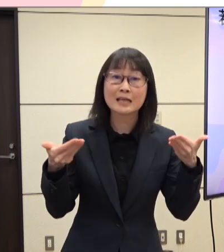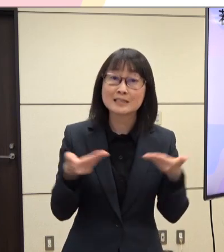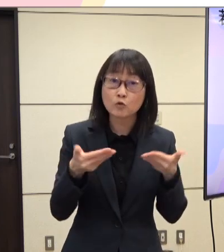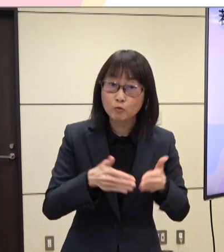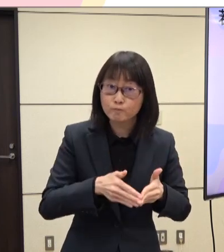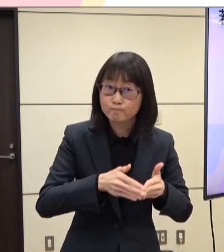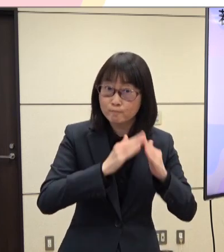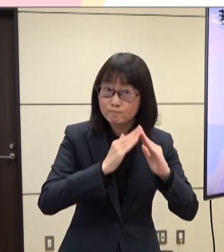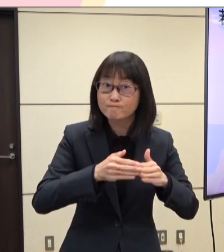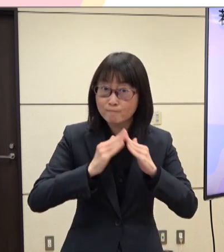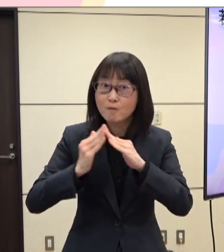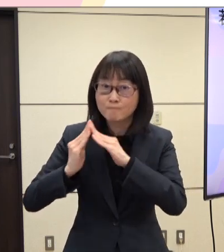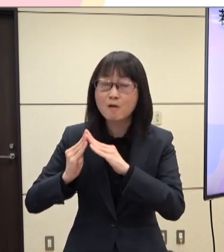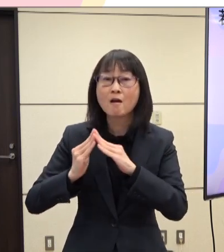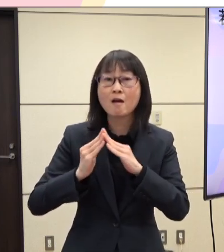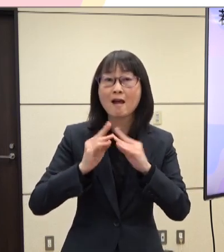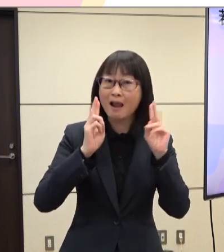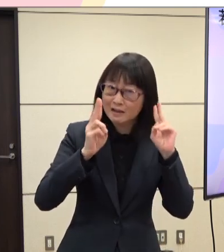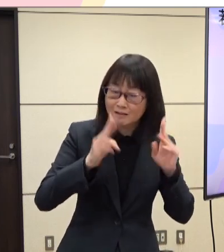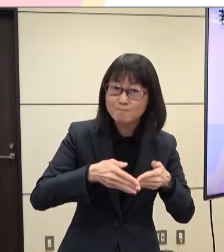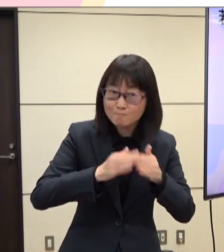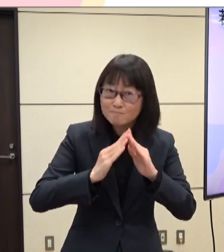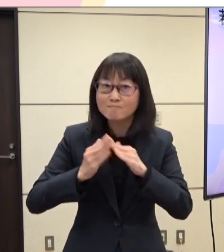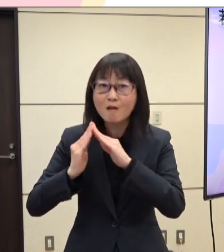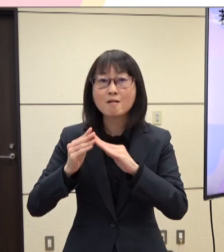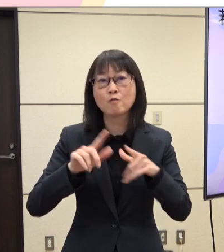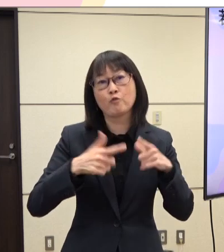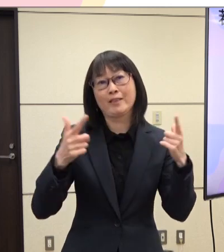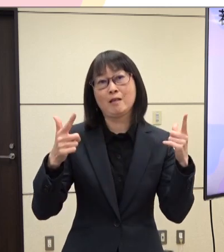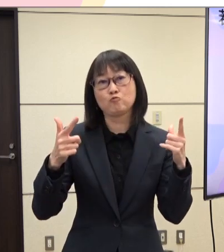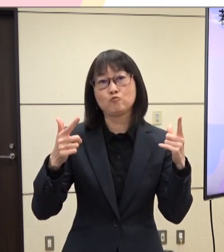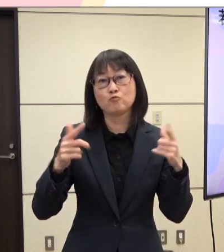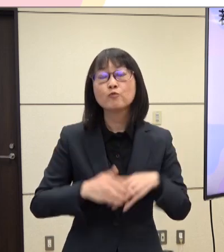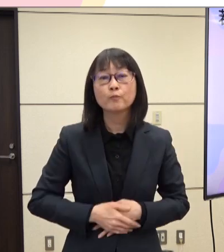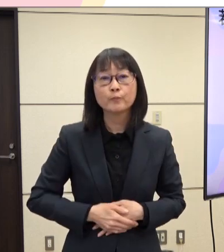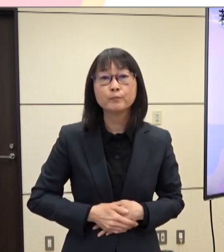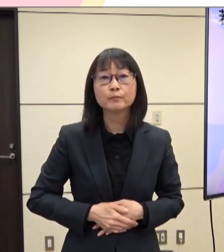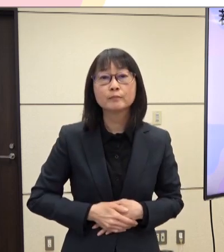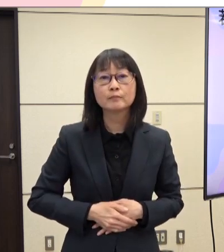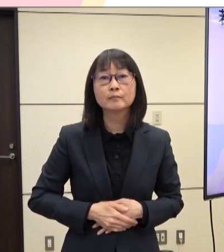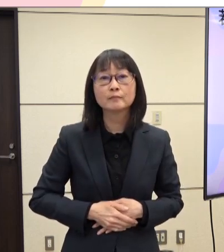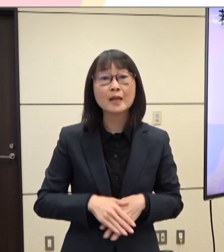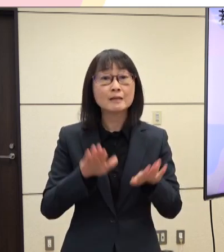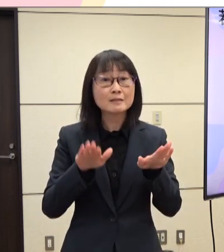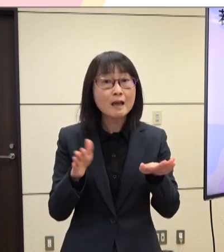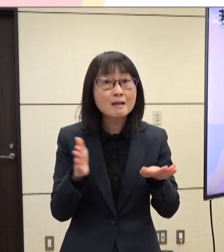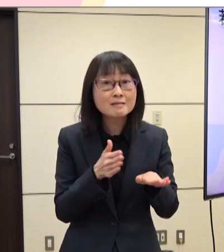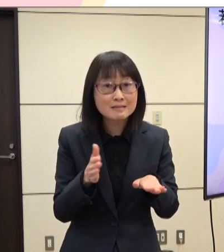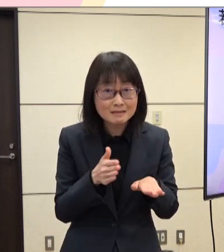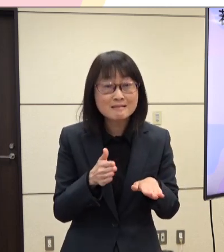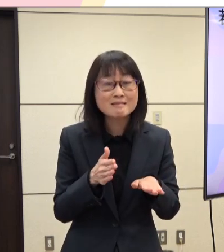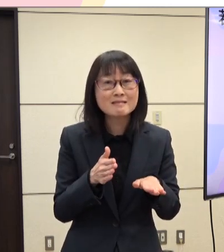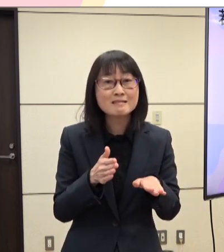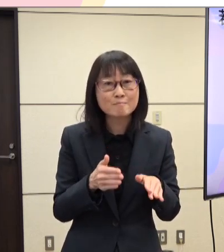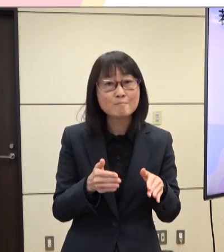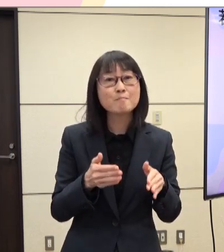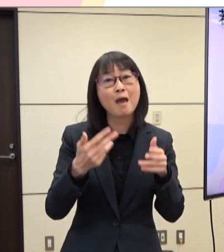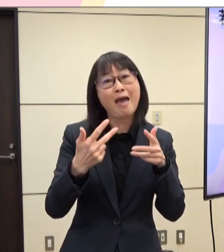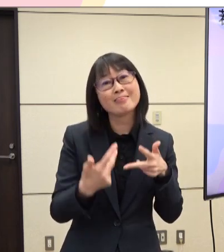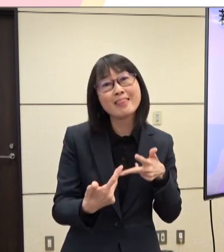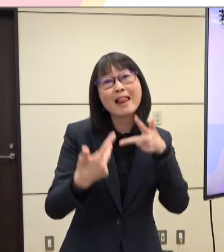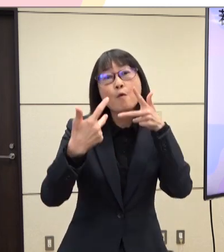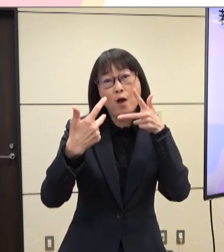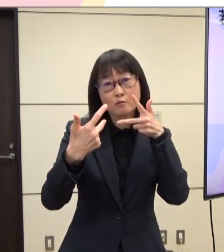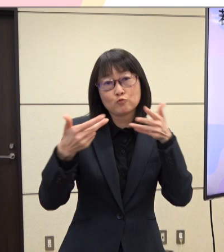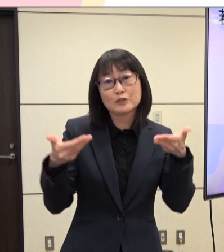ります。それから昨今増えておりますテレワークも、令和3年度同様14世帯いらっ